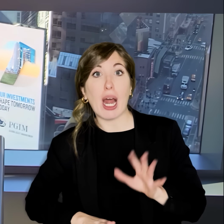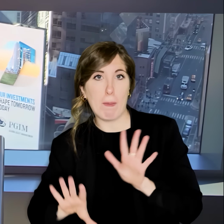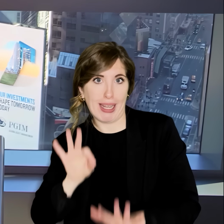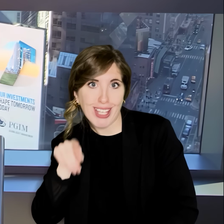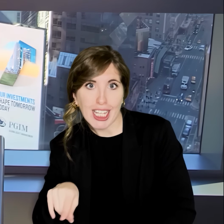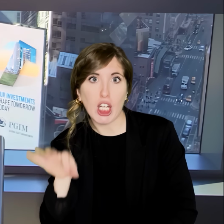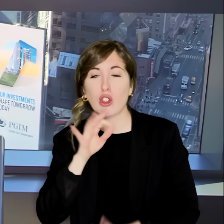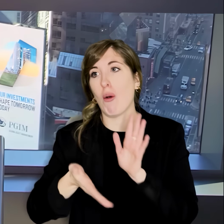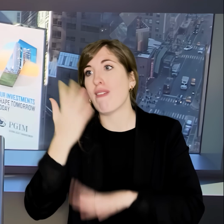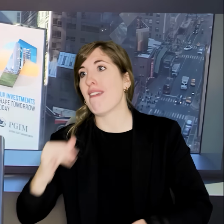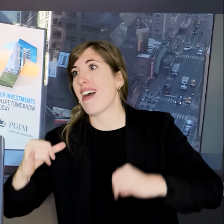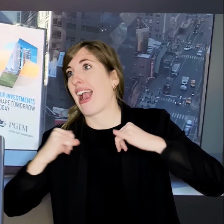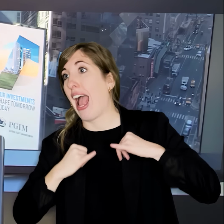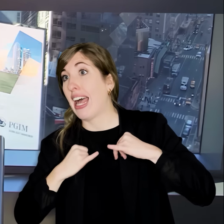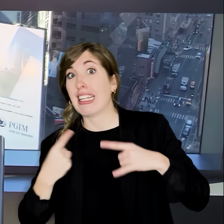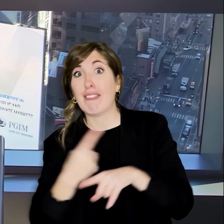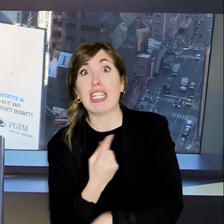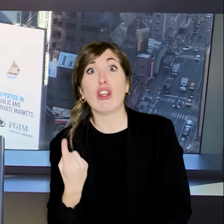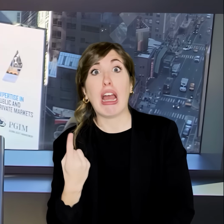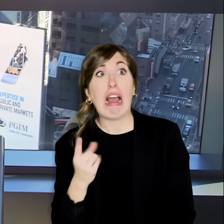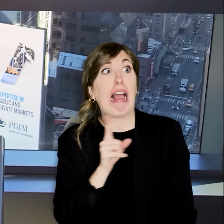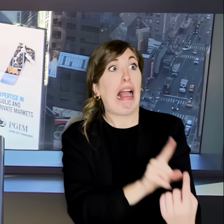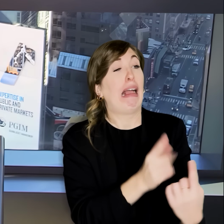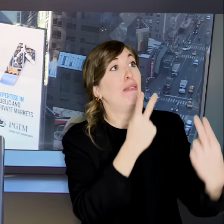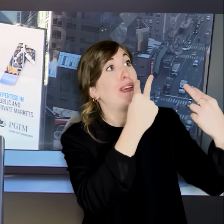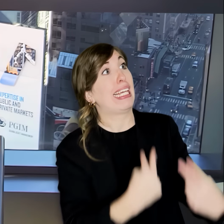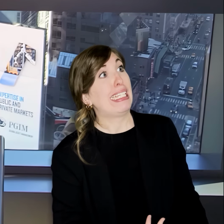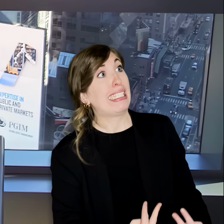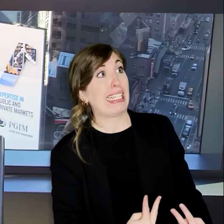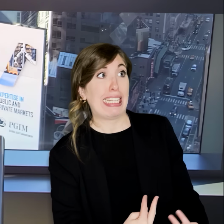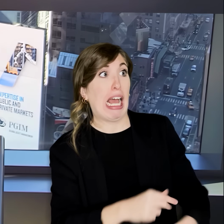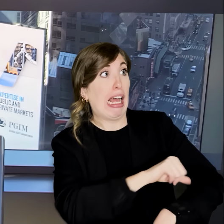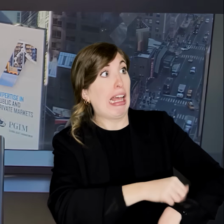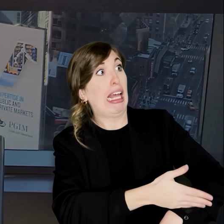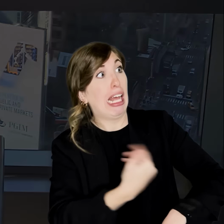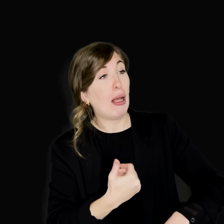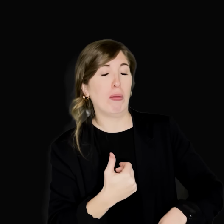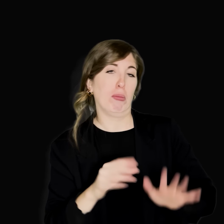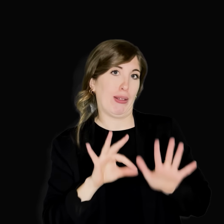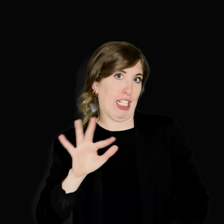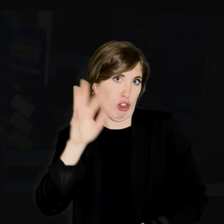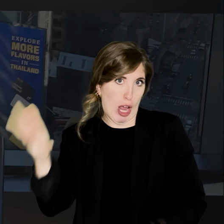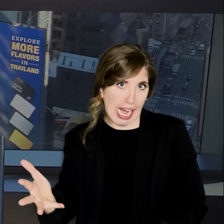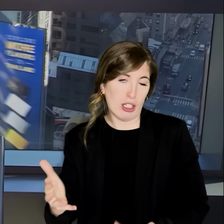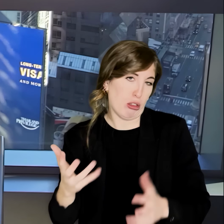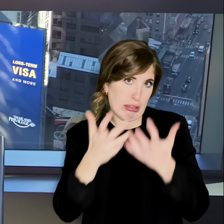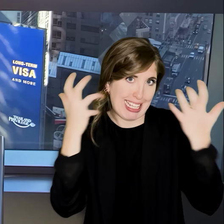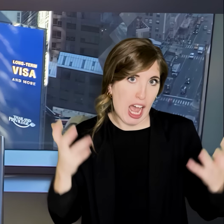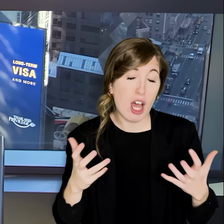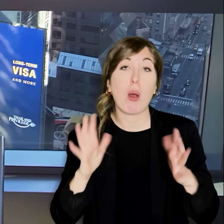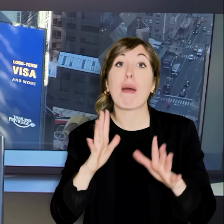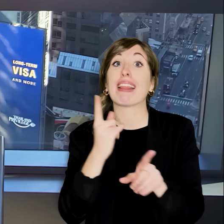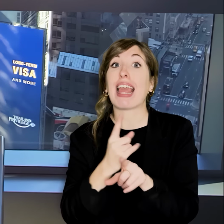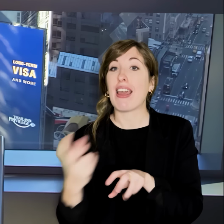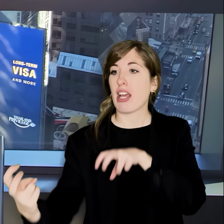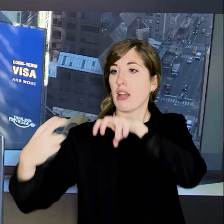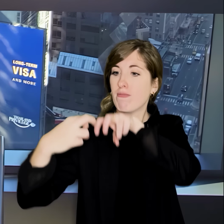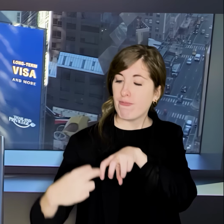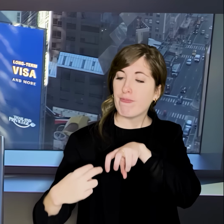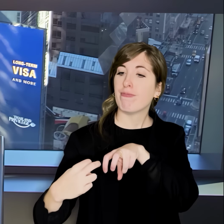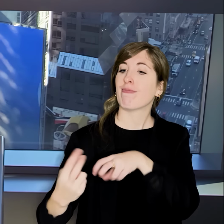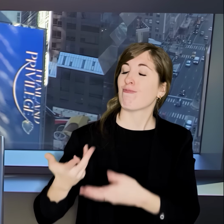che farsi togl quello è evidente Però lo devi mettere a suo agio ma l'empatia è